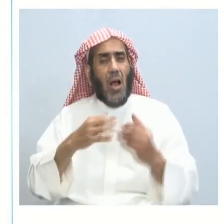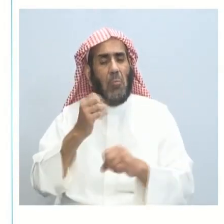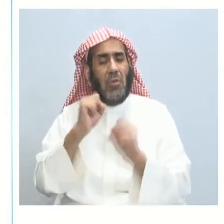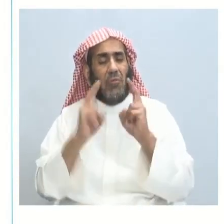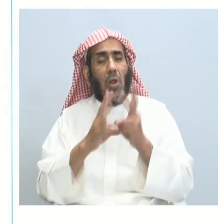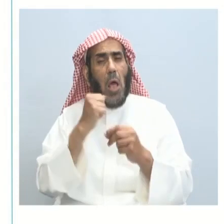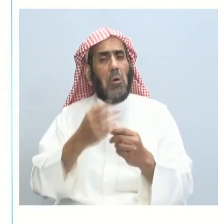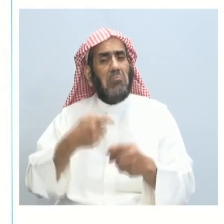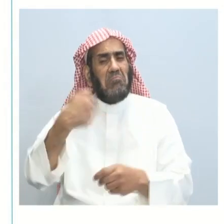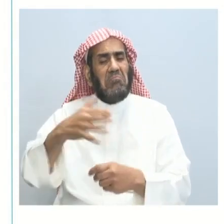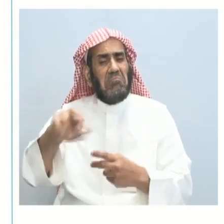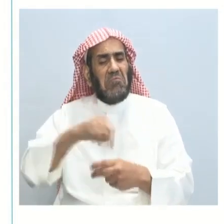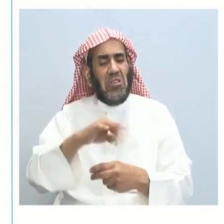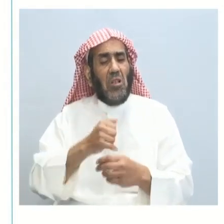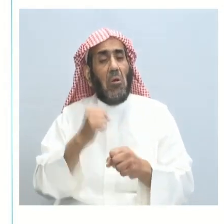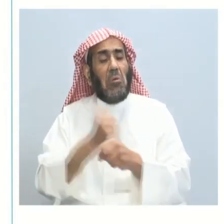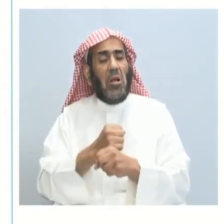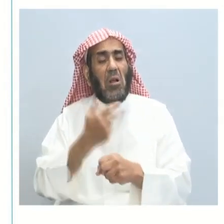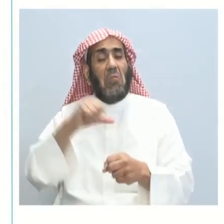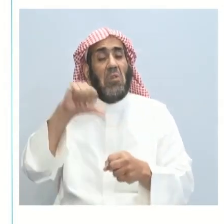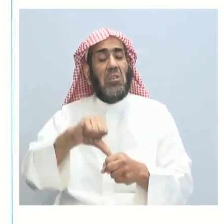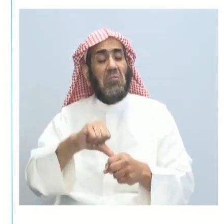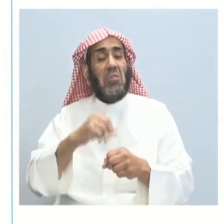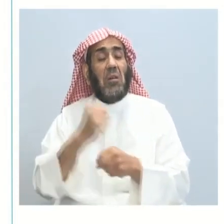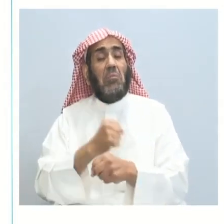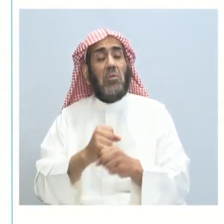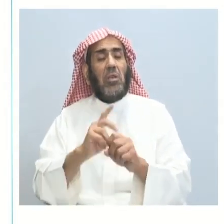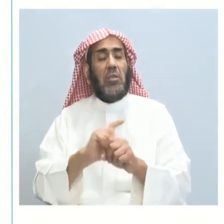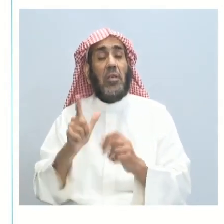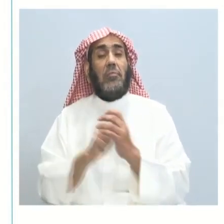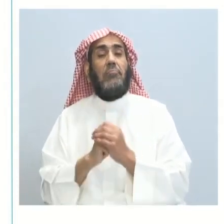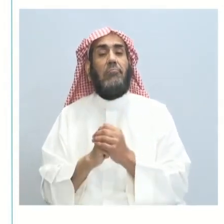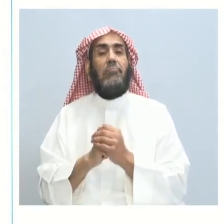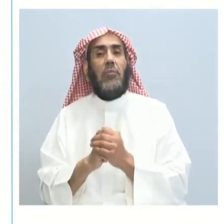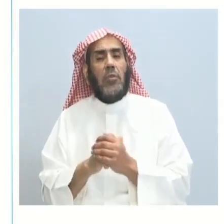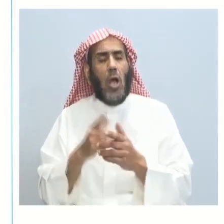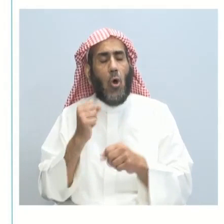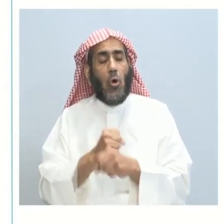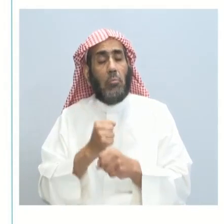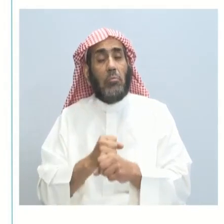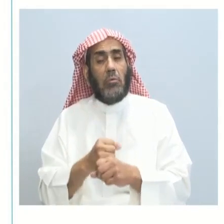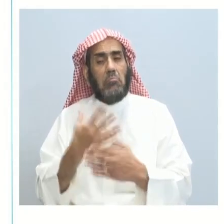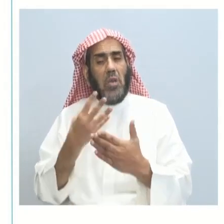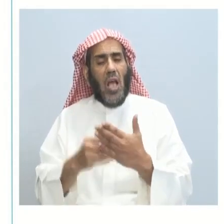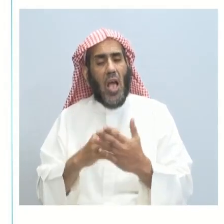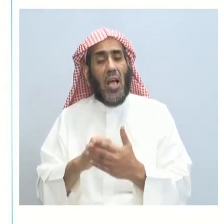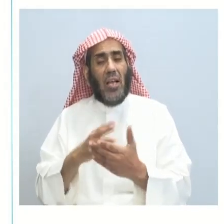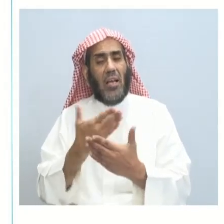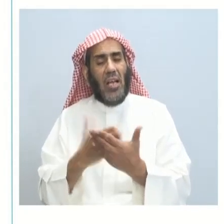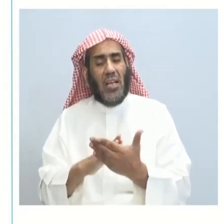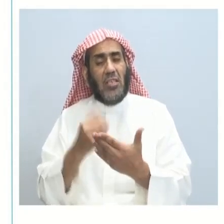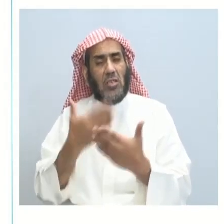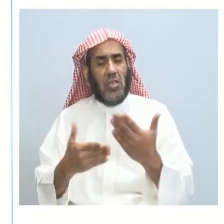تستعيدها في حال اقامتها حتى لو فشلت في اقامتها بالشكل الصحيح انت قمت بحجزه اذا